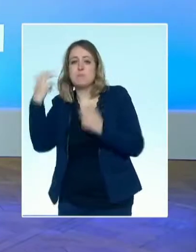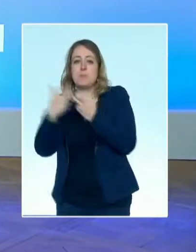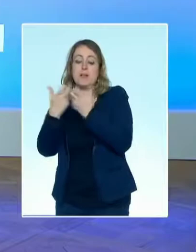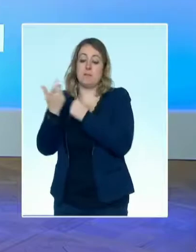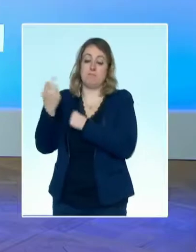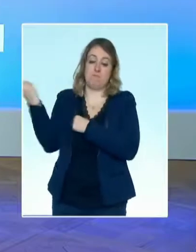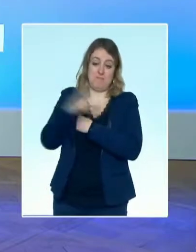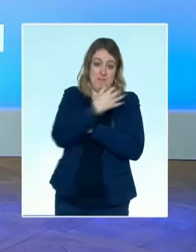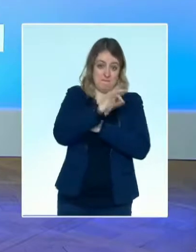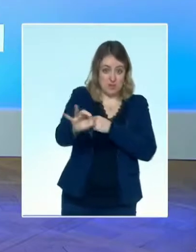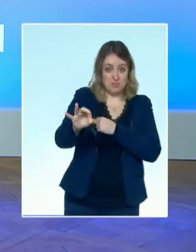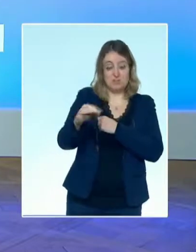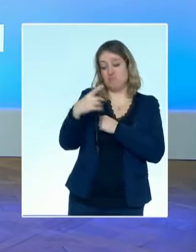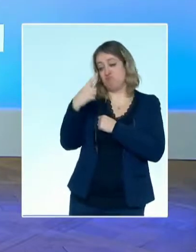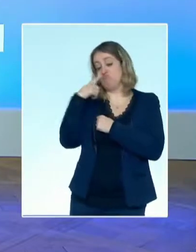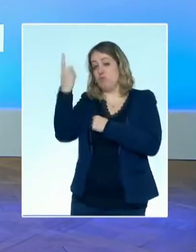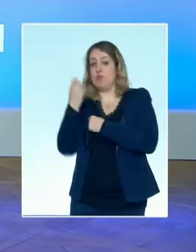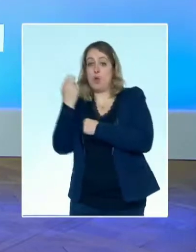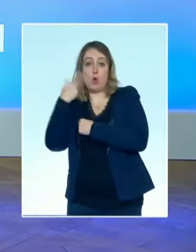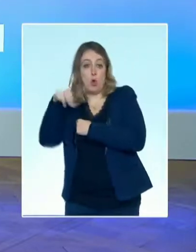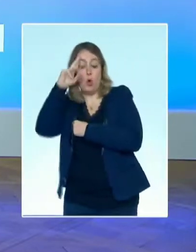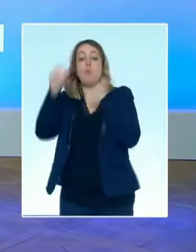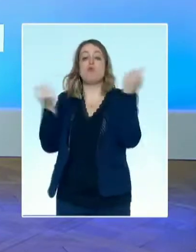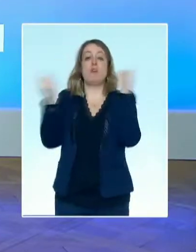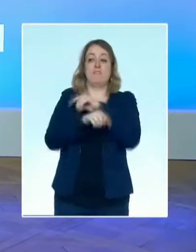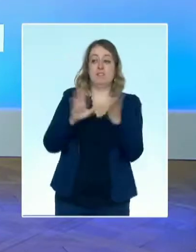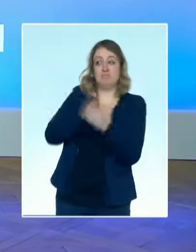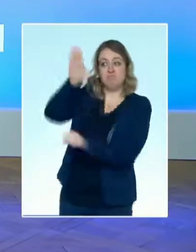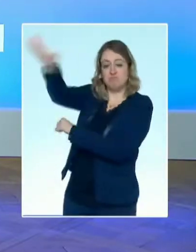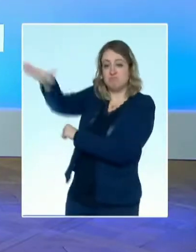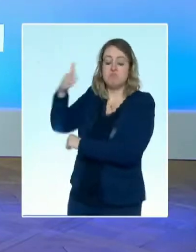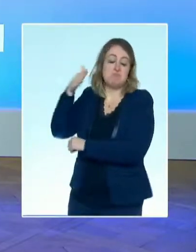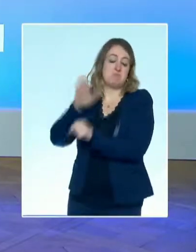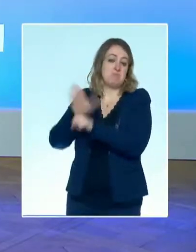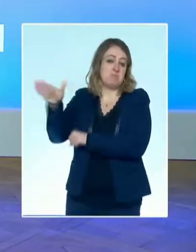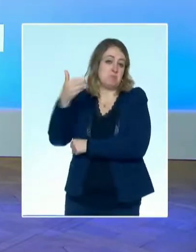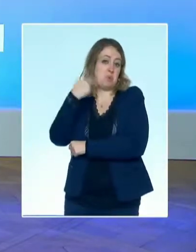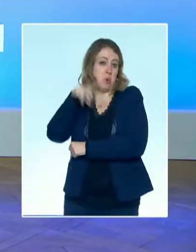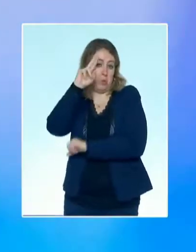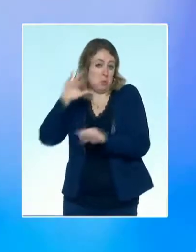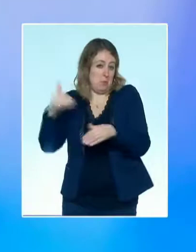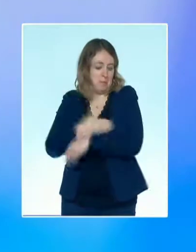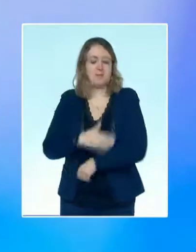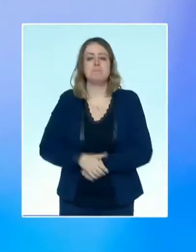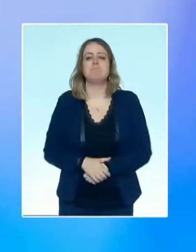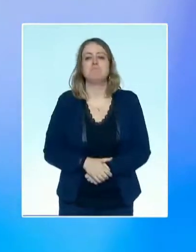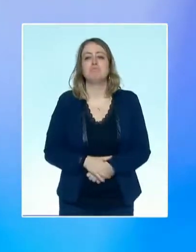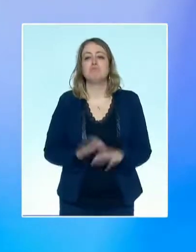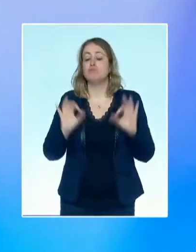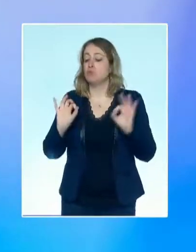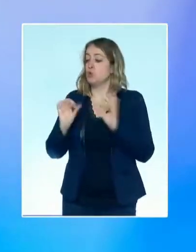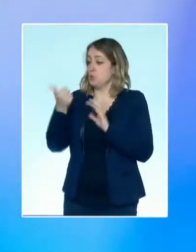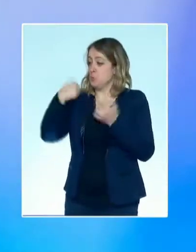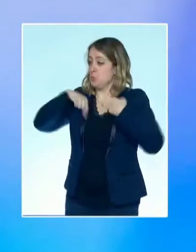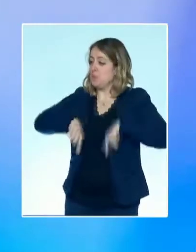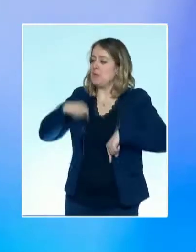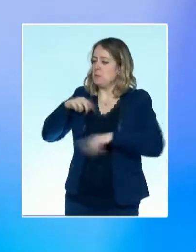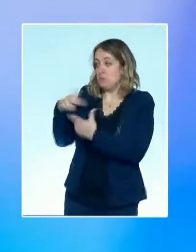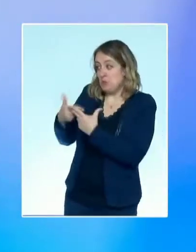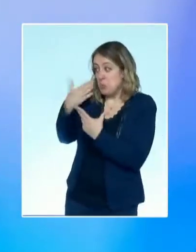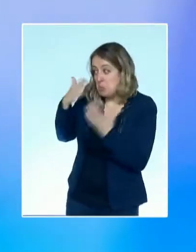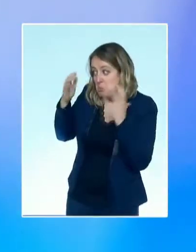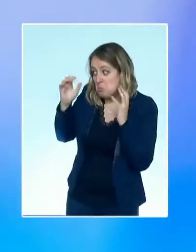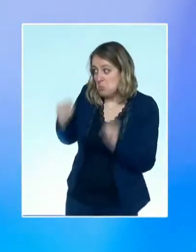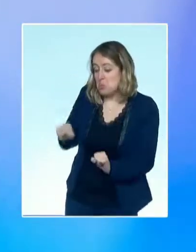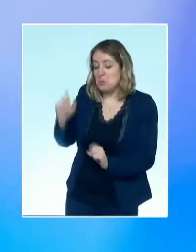Mais quand ils parlent, il n'y a pas de danger. Ou pour aller dans un pays de l'Union européenne. C'est quoi ? C'est pour donner un climat de confiance qu'on voit leur bouche ? Pardon. Ah